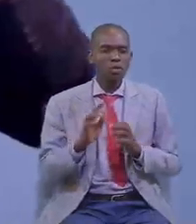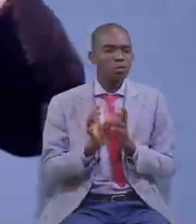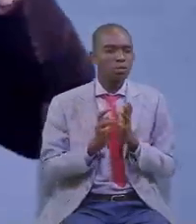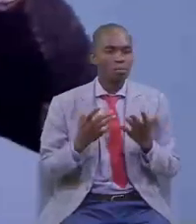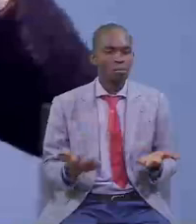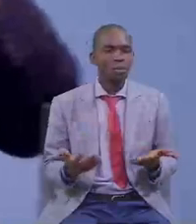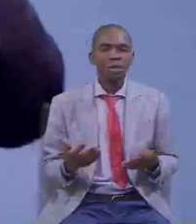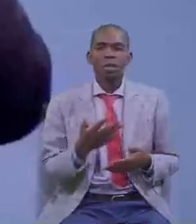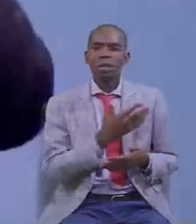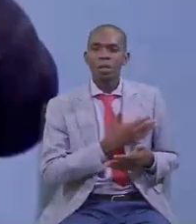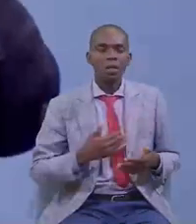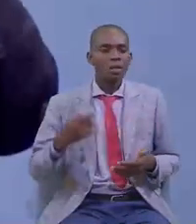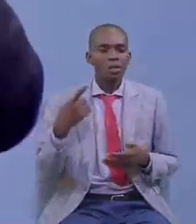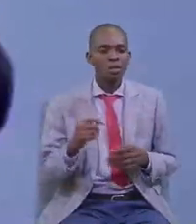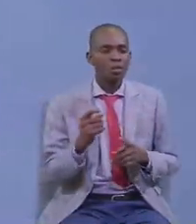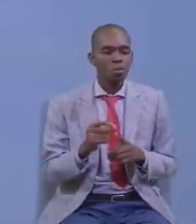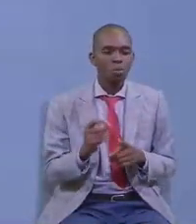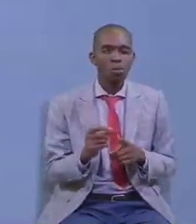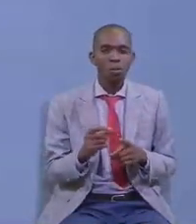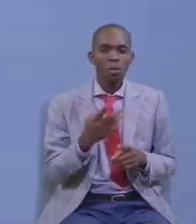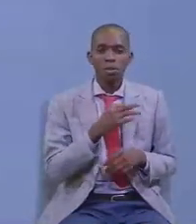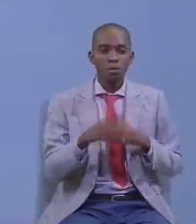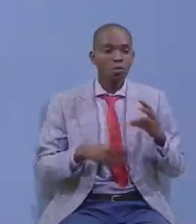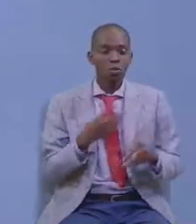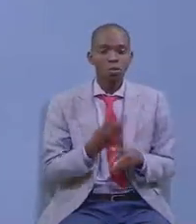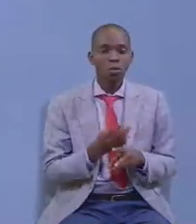et le monde est loin de toi.